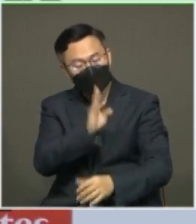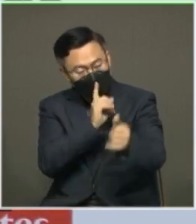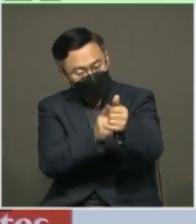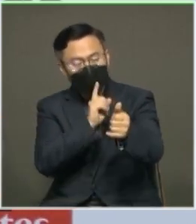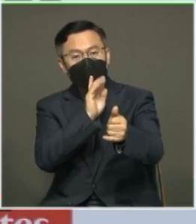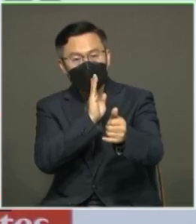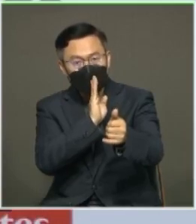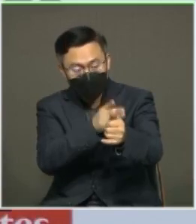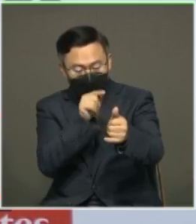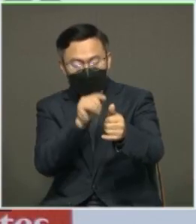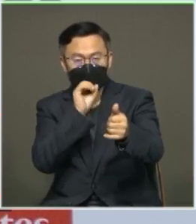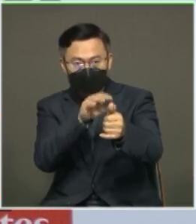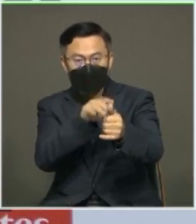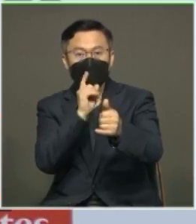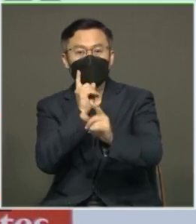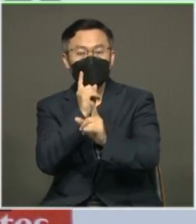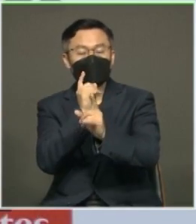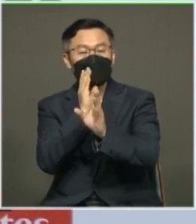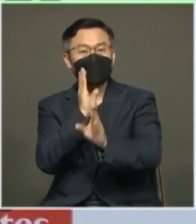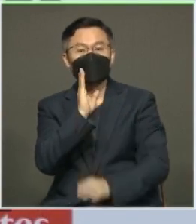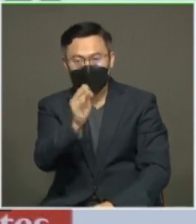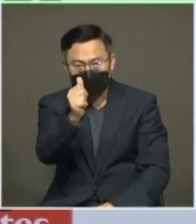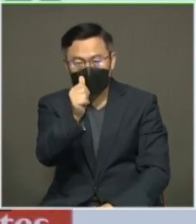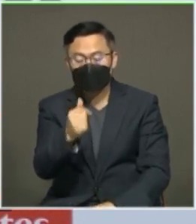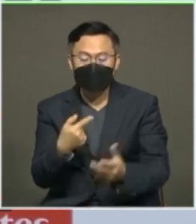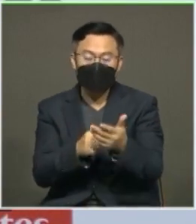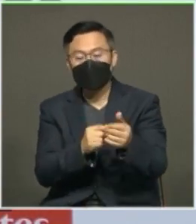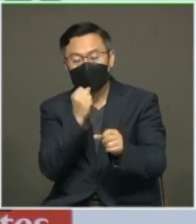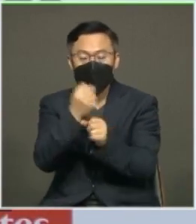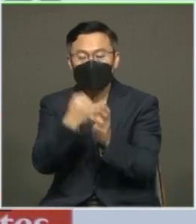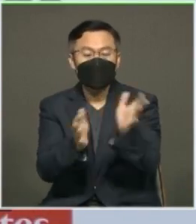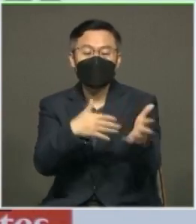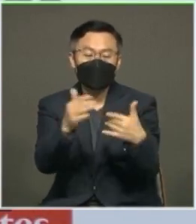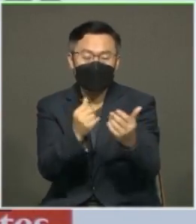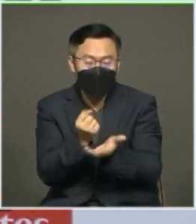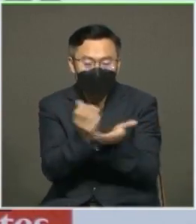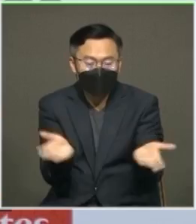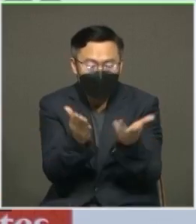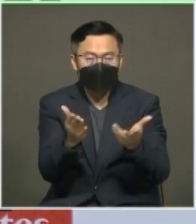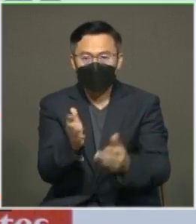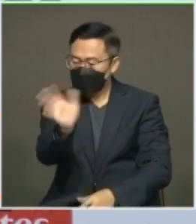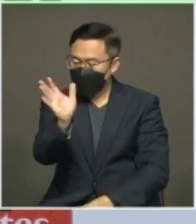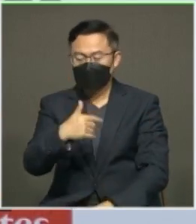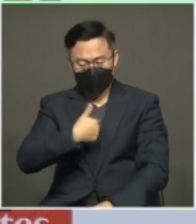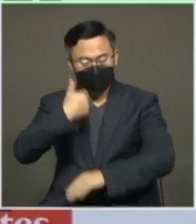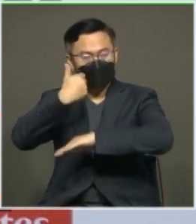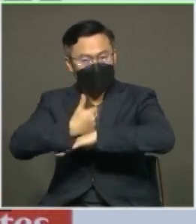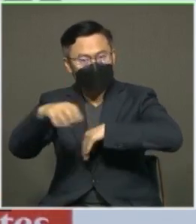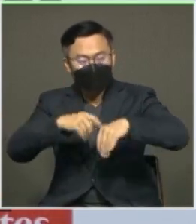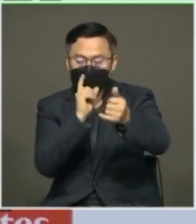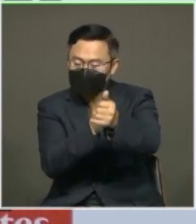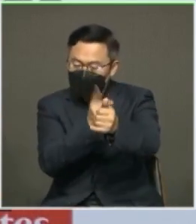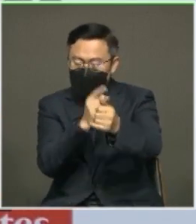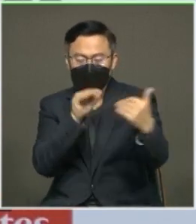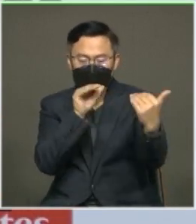ข้อผิดพลาดตรงไหนรังนิกเขาก็มองว่าแบบนั้นอ่ะจะไม่ดีซะมากกว่าเพราะฉะนั้นตัวรังนิกเองก็บอกว่าส่วนไอ้เรื่องที่นักเตะ